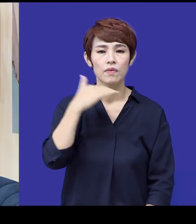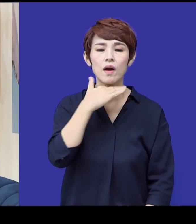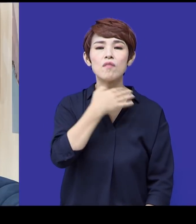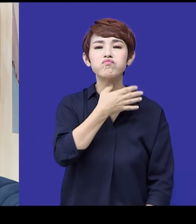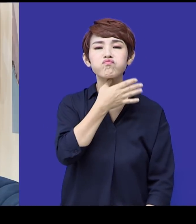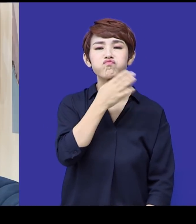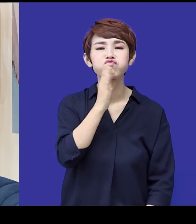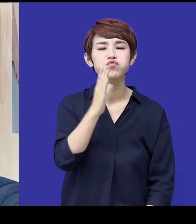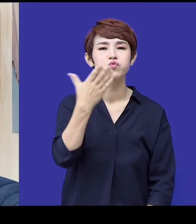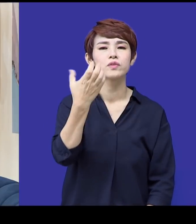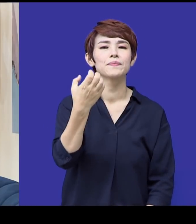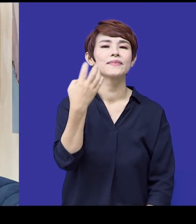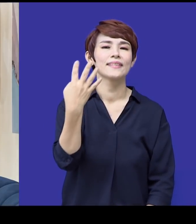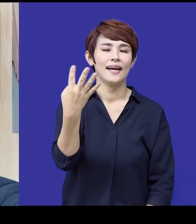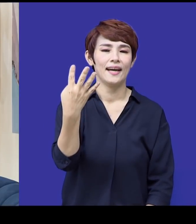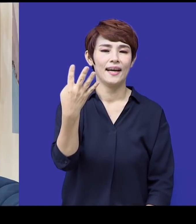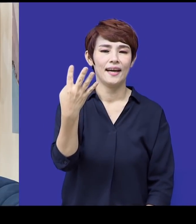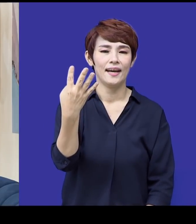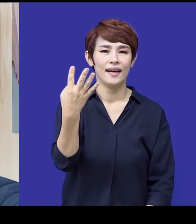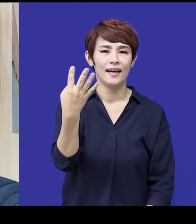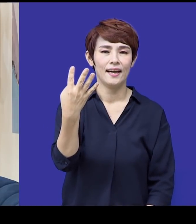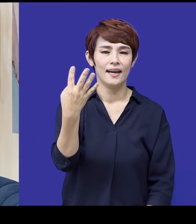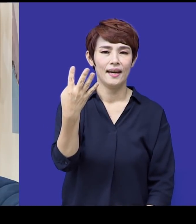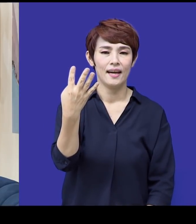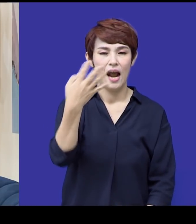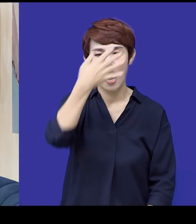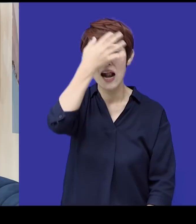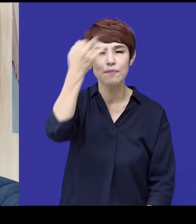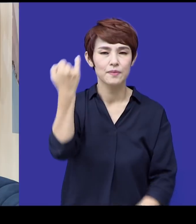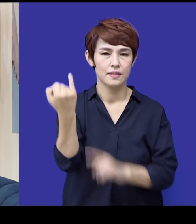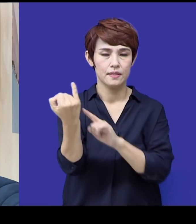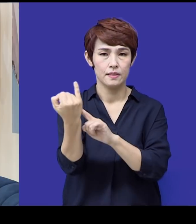된 할머니가 권사님이신데 예. 며느님은